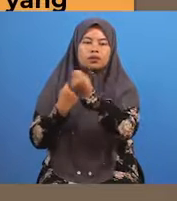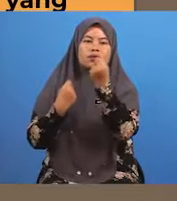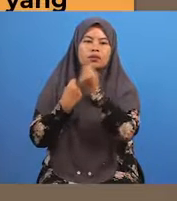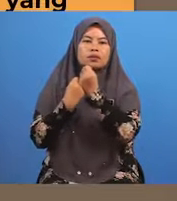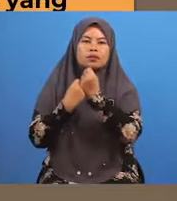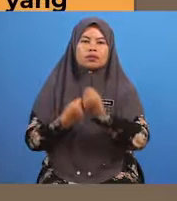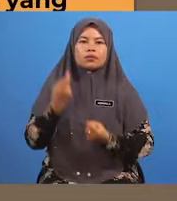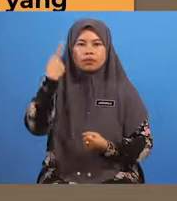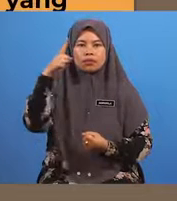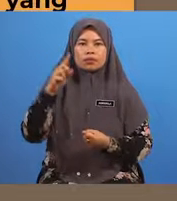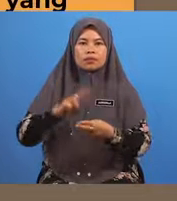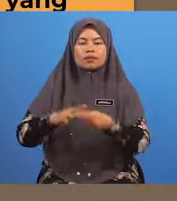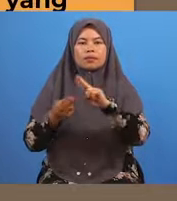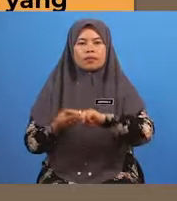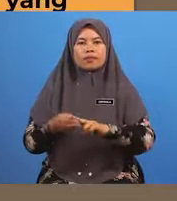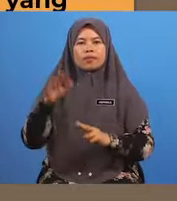sebagai anak angkat.